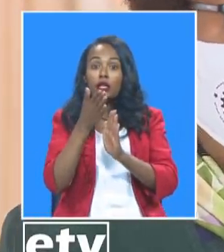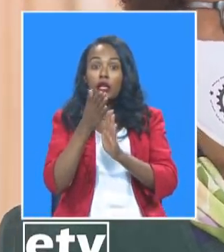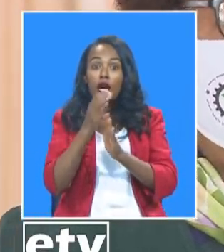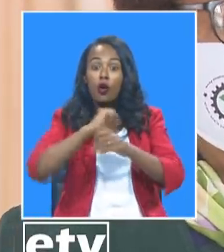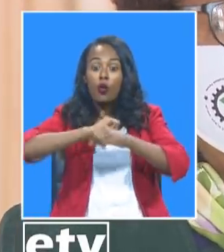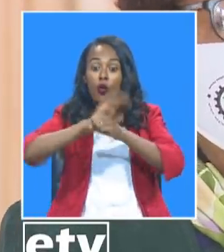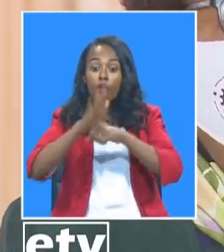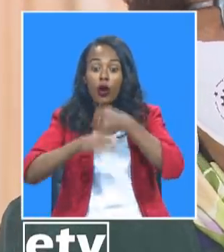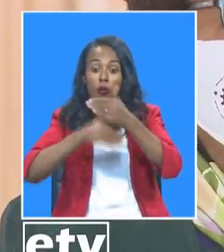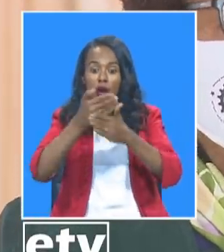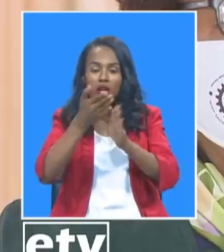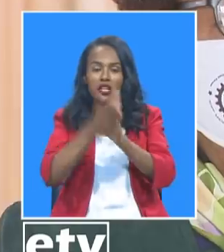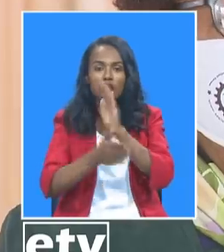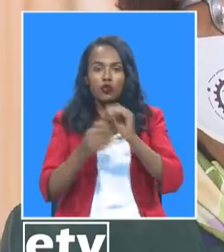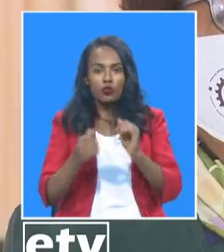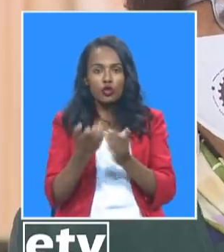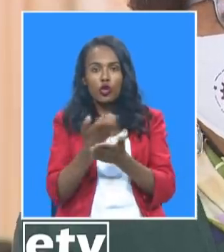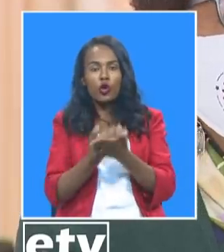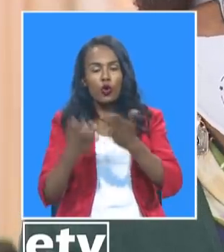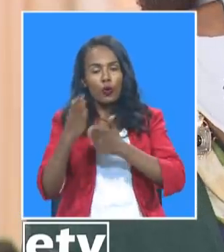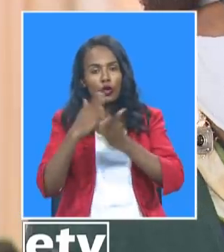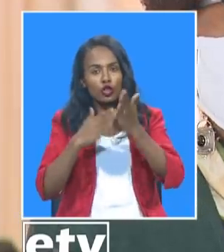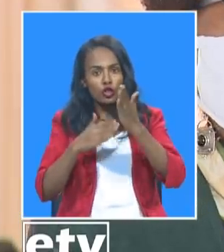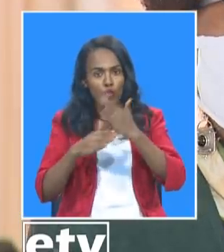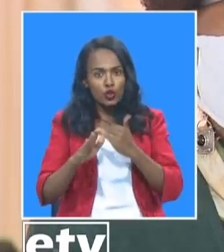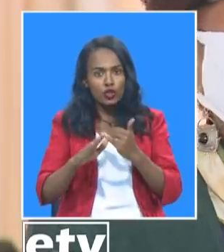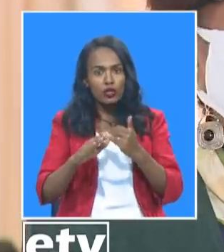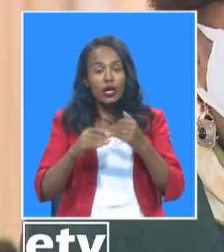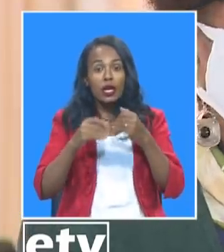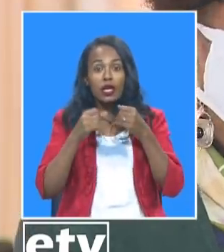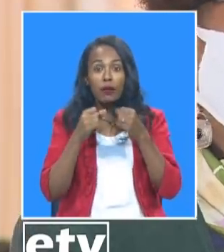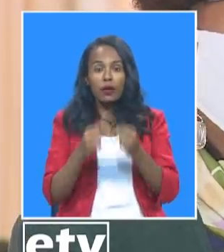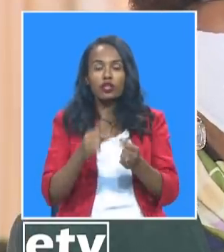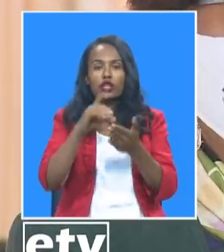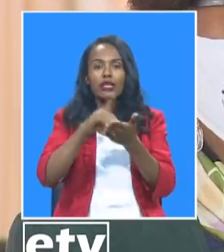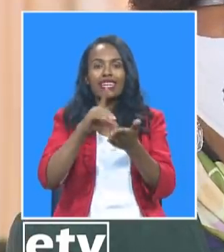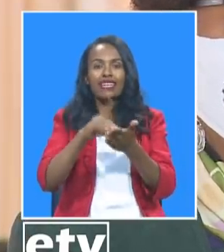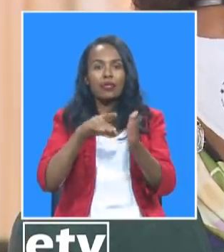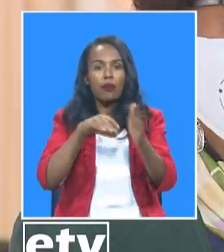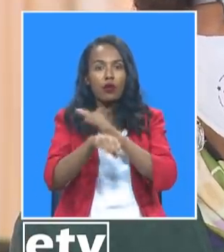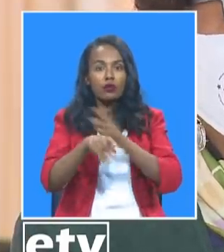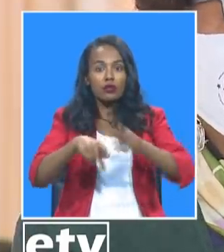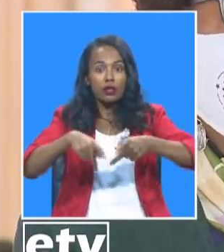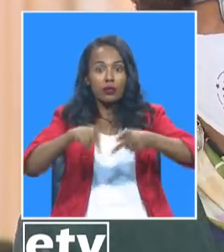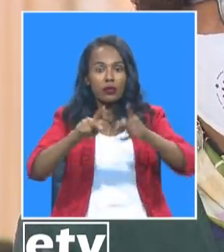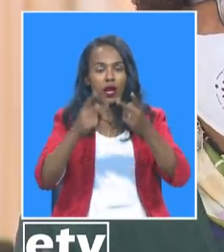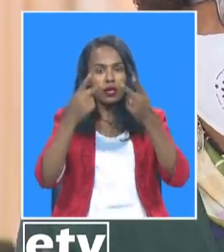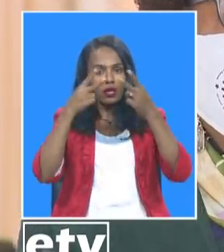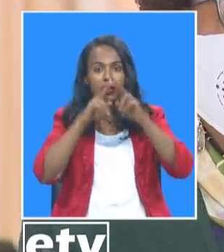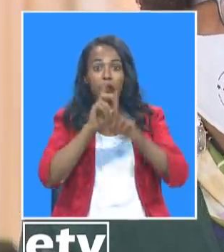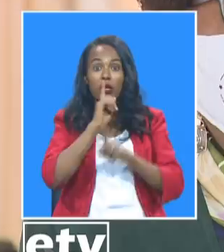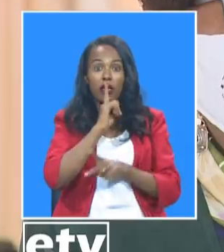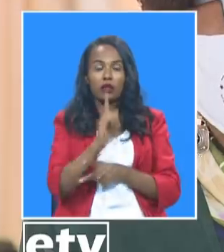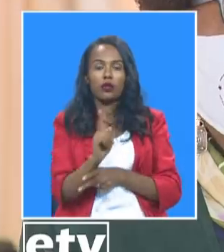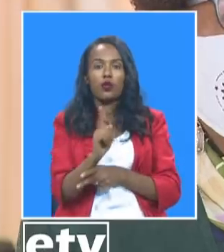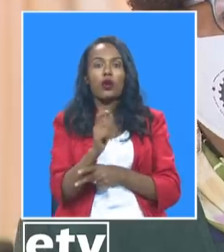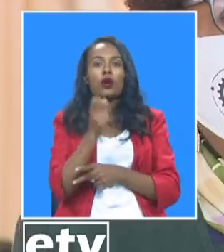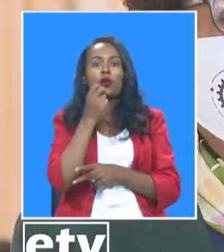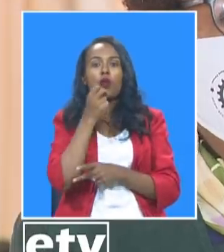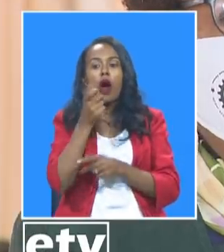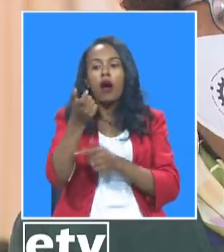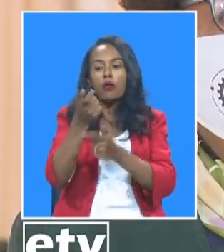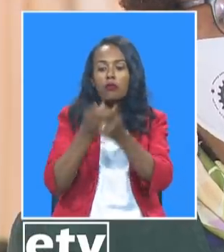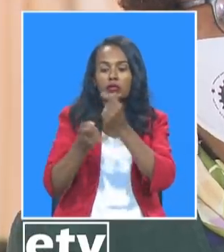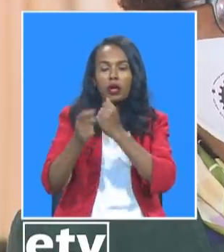የኢኮኖሚ ቀውሶችን ለመቋቋም የሚያስችል የዚህ የከተማ ውስጥ ግብርናን የሚመለከት ነው። ውሃ